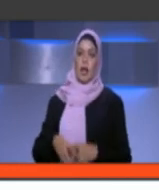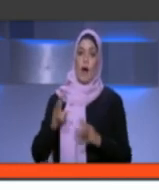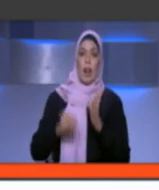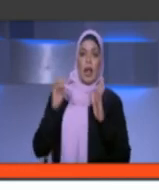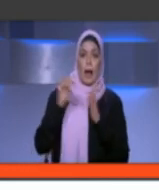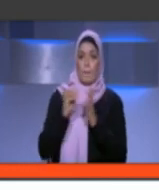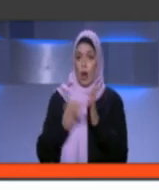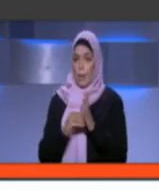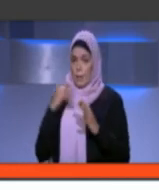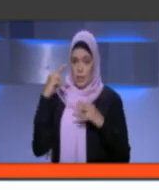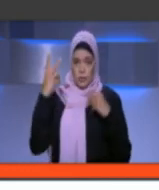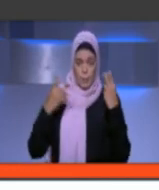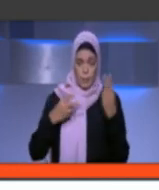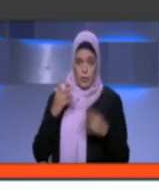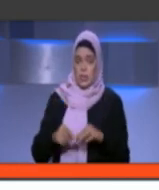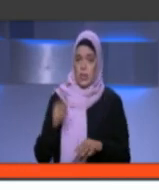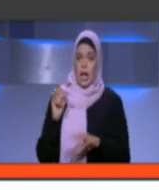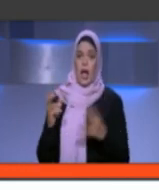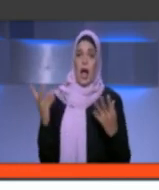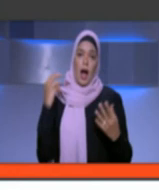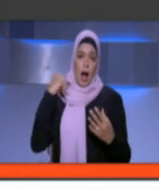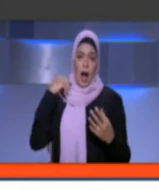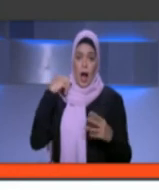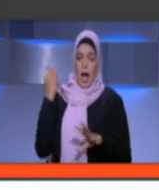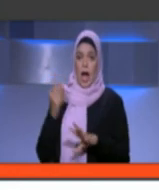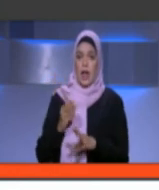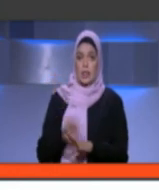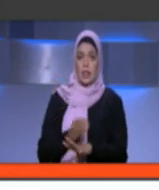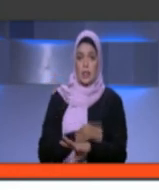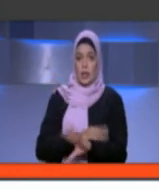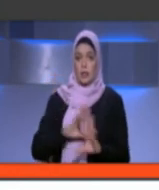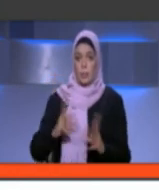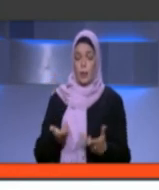بأول، وأيضا عدد الإصابات والوفيات إلى الآن؟